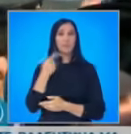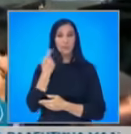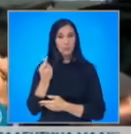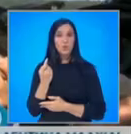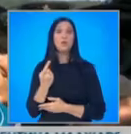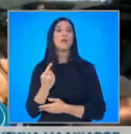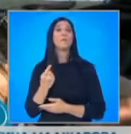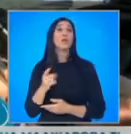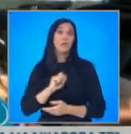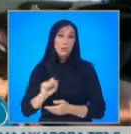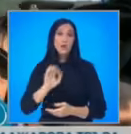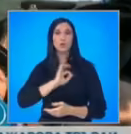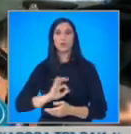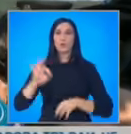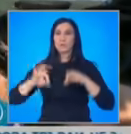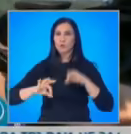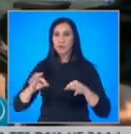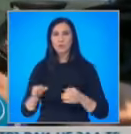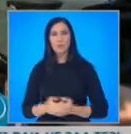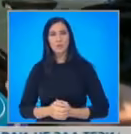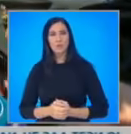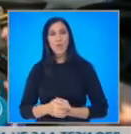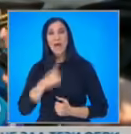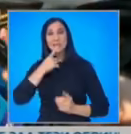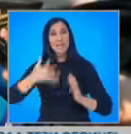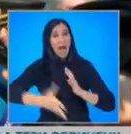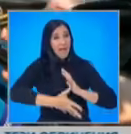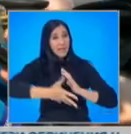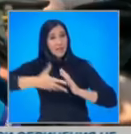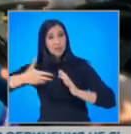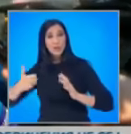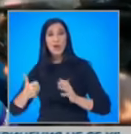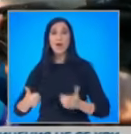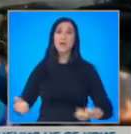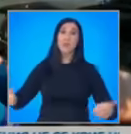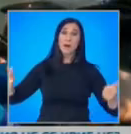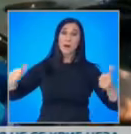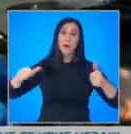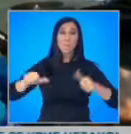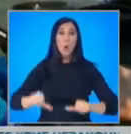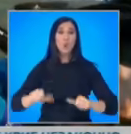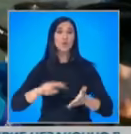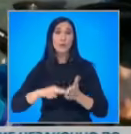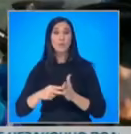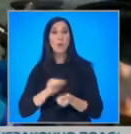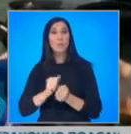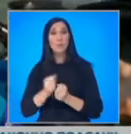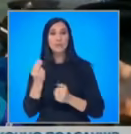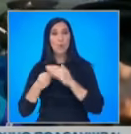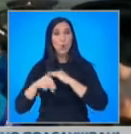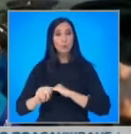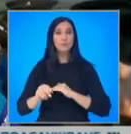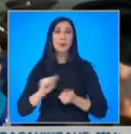се, за изкореняване на порочен управленски модел, за борба с корупцията, за борба